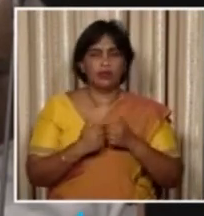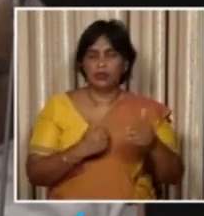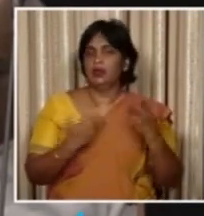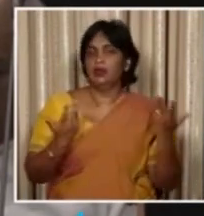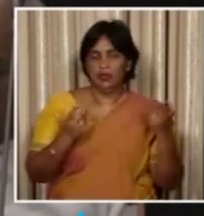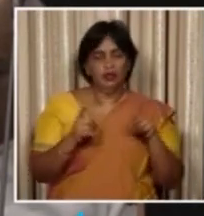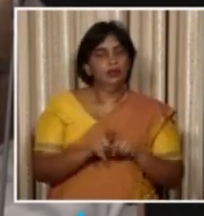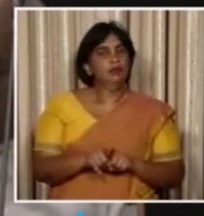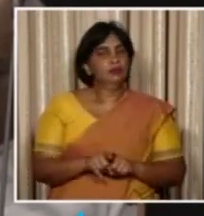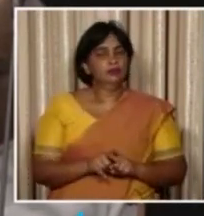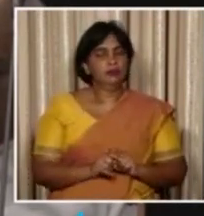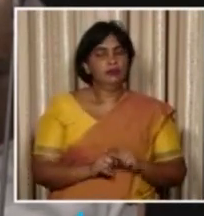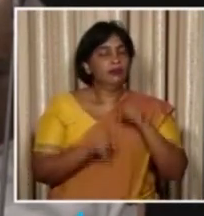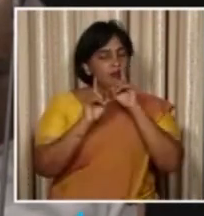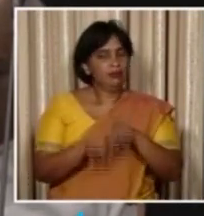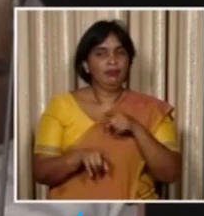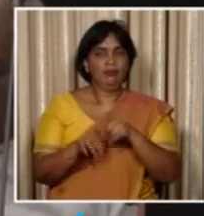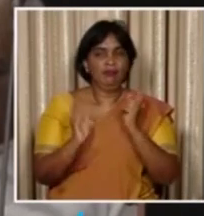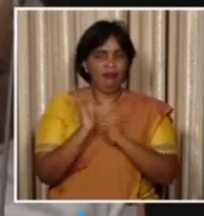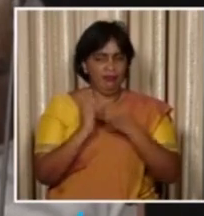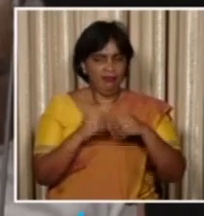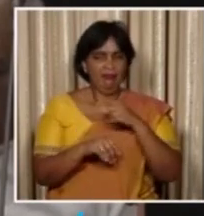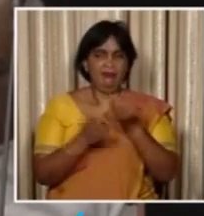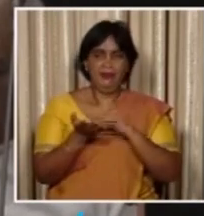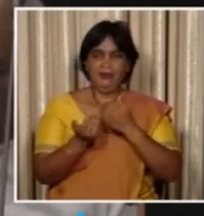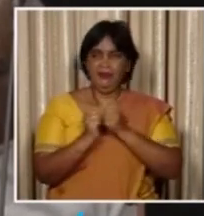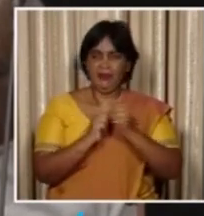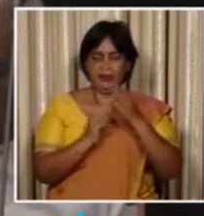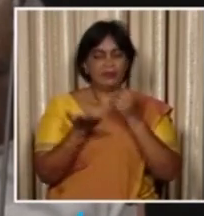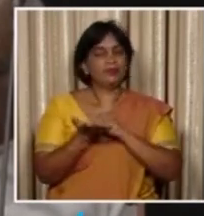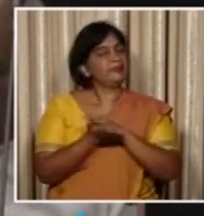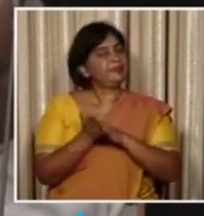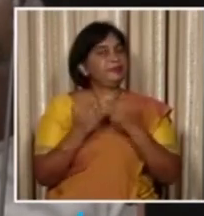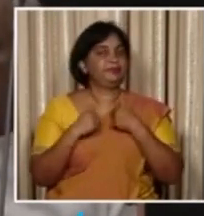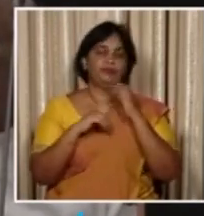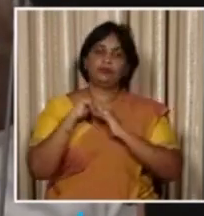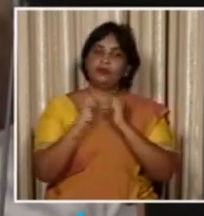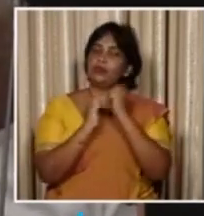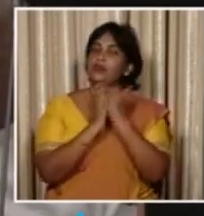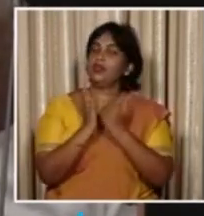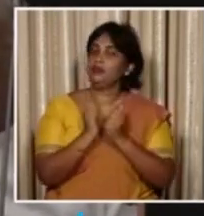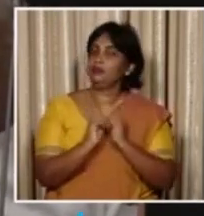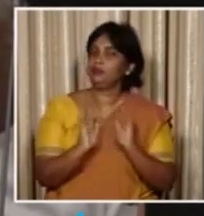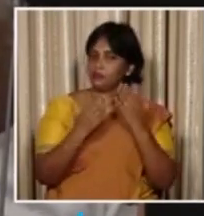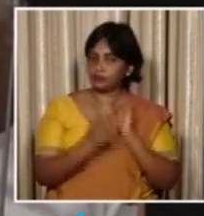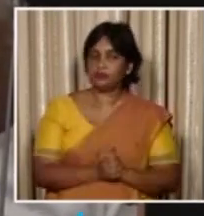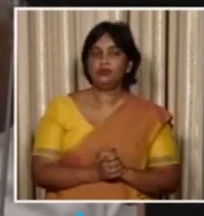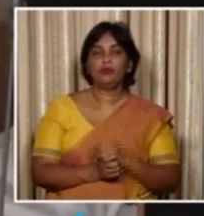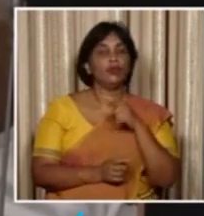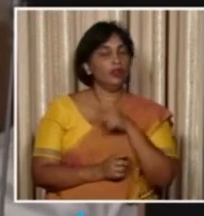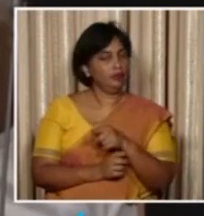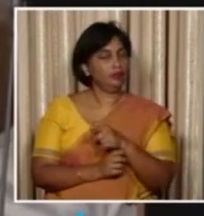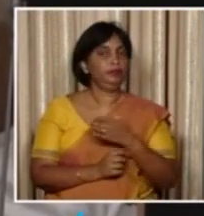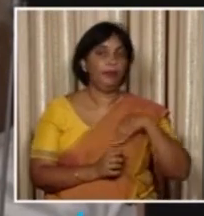නැහැ. එම නිසා ණය ප්‍රතිව්‍යගත කරන සඳහා අප වැඩපිළිවෙලක් ක්‍රියාත්මක කරා.